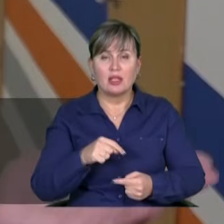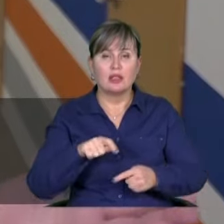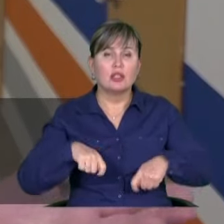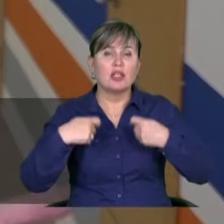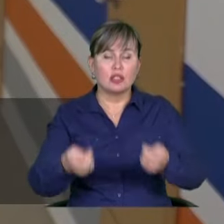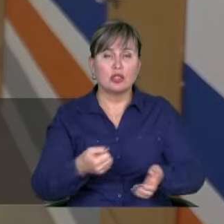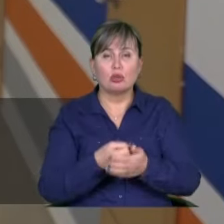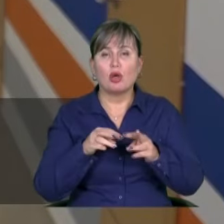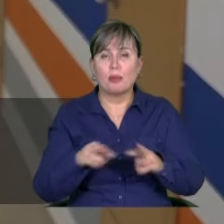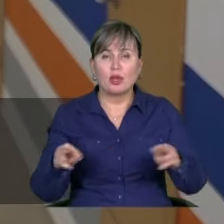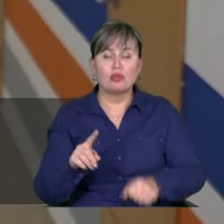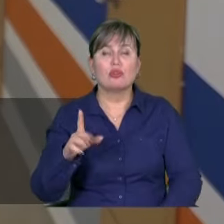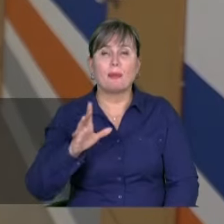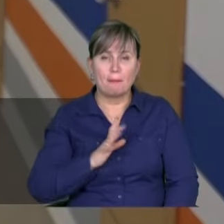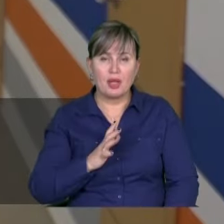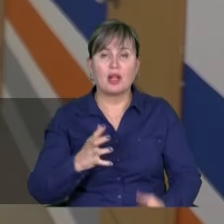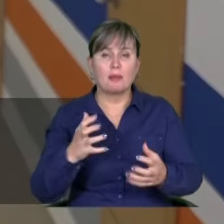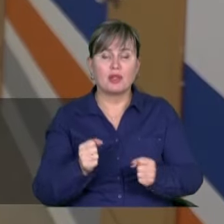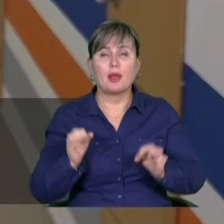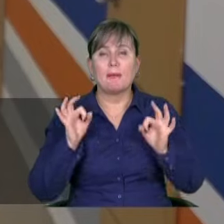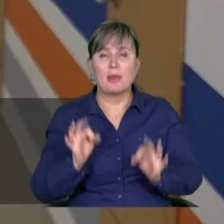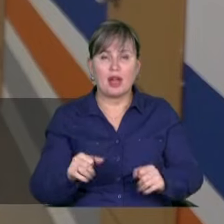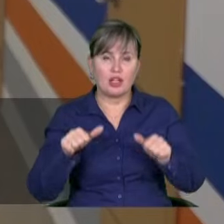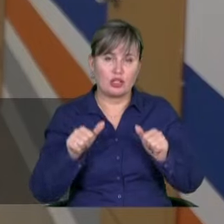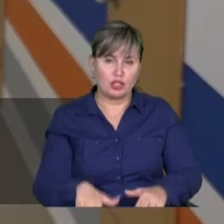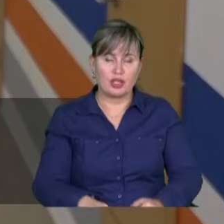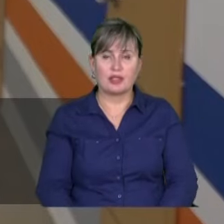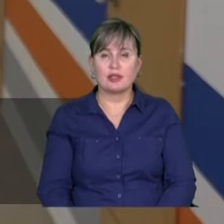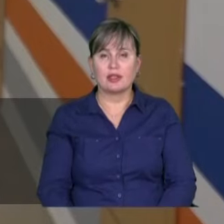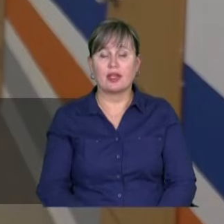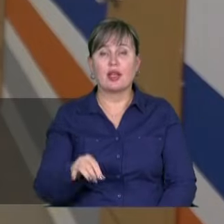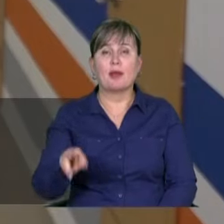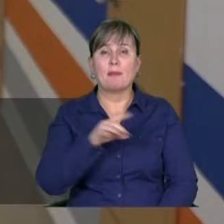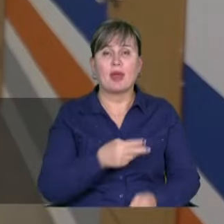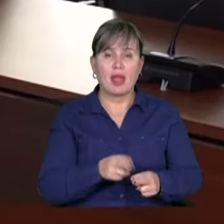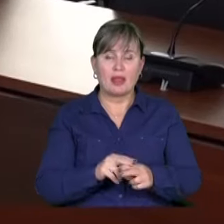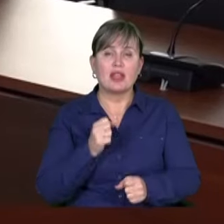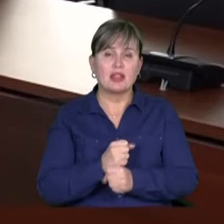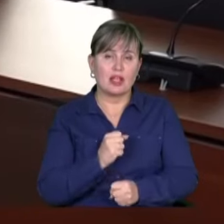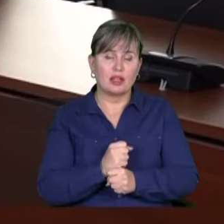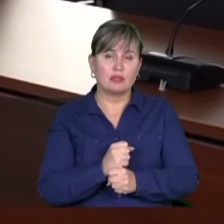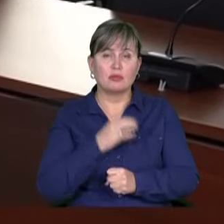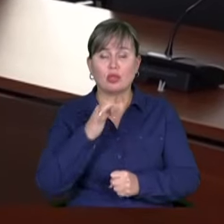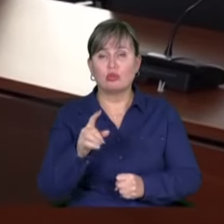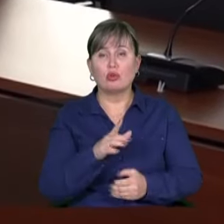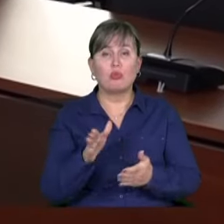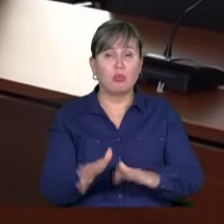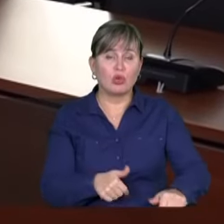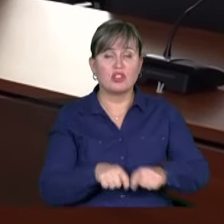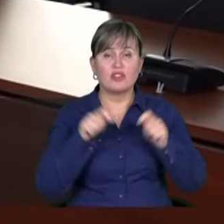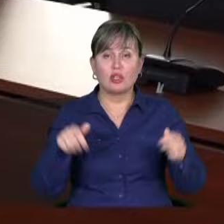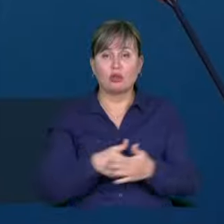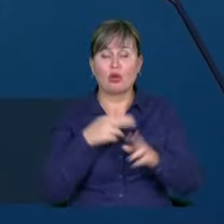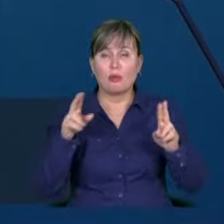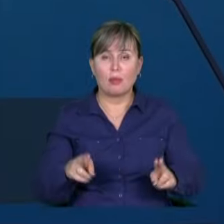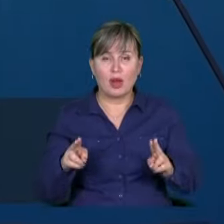до правительства, чтобы были приняты правильные решения. Вот. Мы это и делаем. Отметим, после введения новых правил